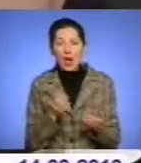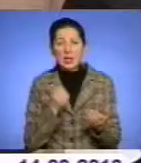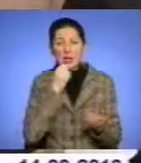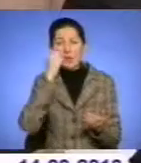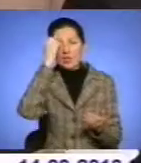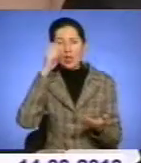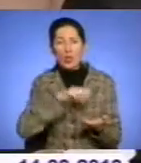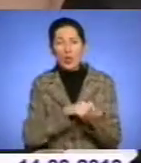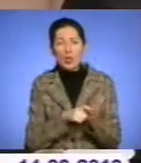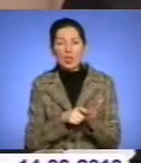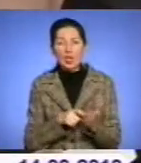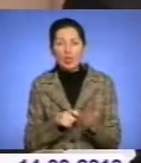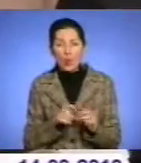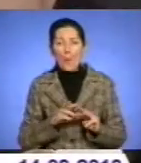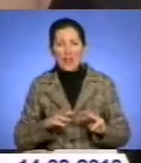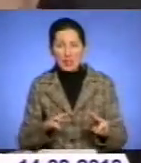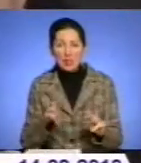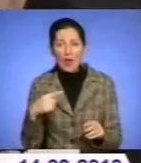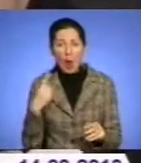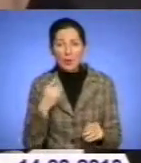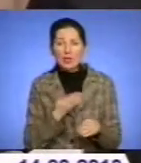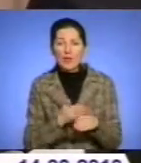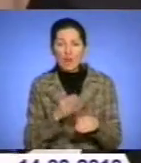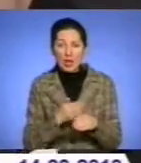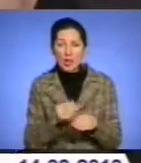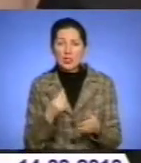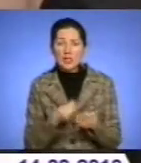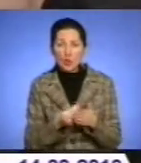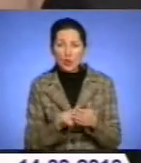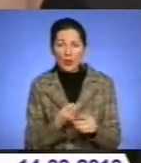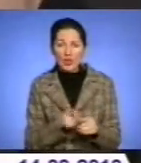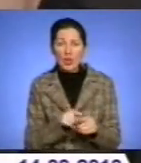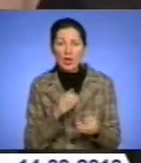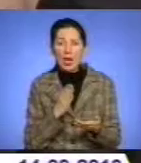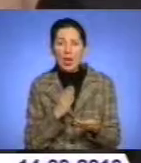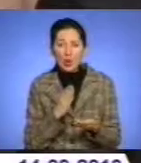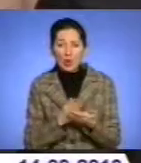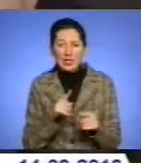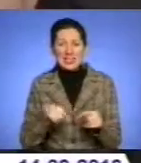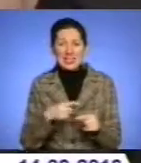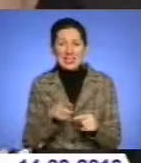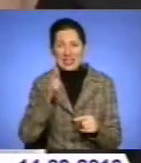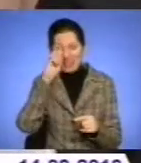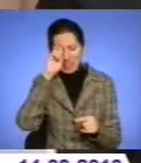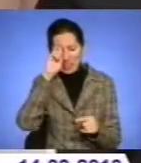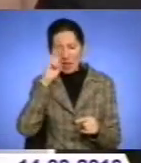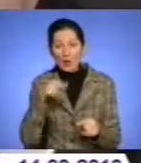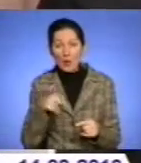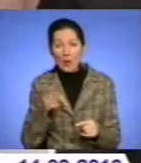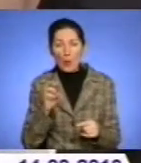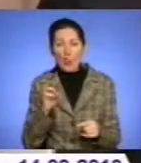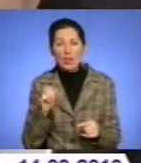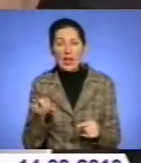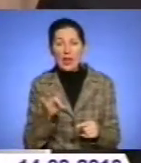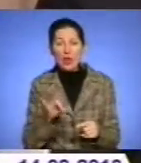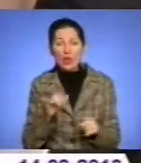позиції Кабінету міністрів області виділяється фінансування, яке проходить через Державний фонд регіонального розвитку. І хочу